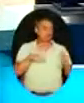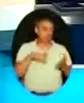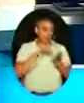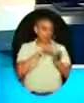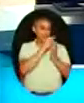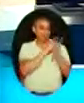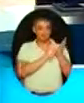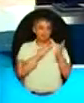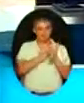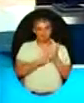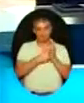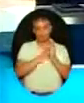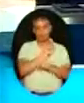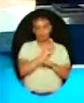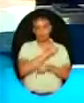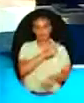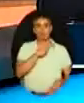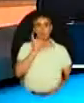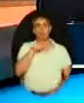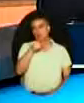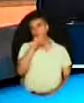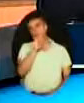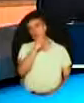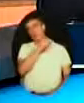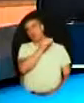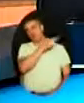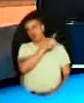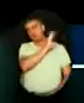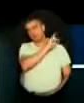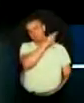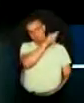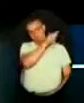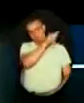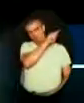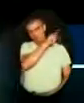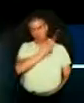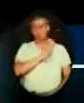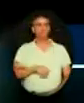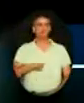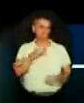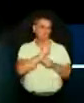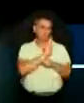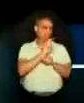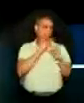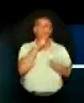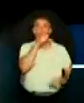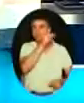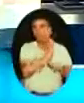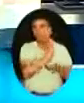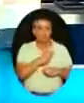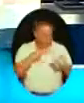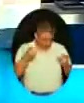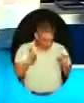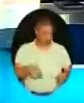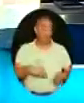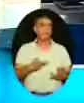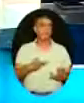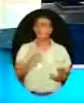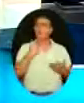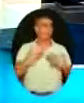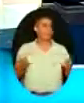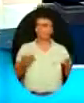נמצאות במסמכי עתירה. קוראים להם יריב אופנהיימר. לא חייבים אותם באופן אישי. אתה יודע לך משקר את זה. אתה משקר. הם קיימים.